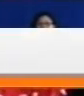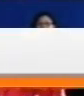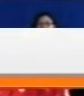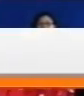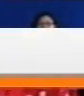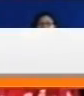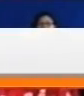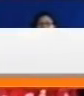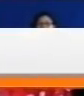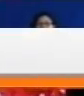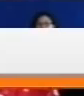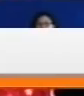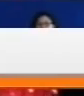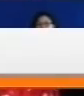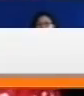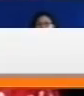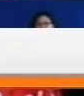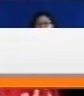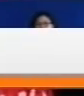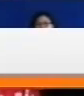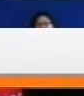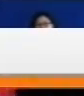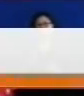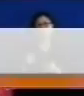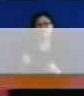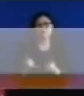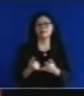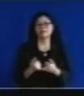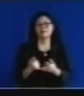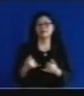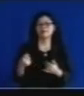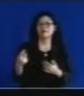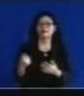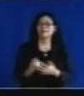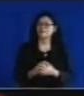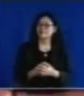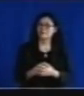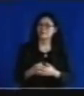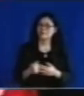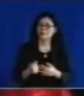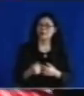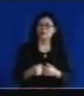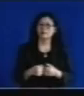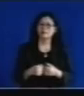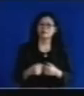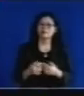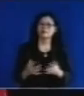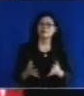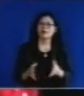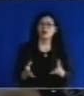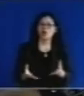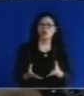pro rakyat, bagaimana tentang gender, bagaimana tentang pelayan rakyat, tentang APBD yang pro rakyat. Itulah kita dalam